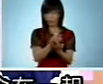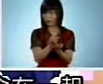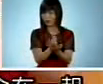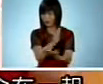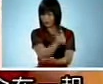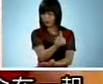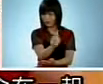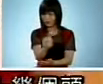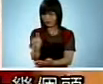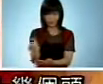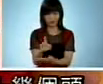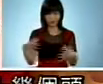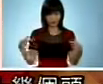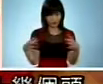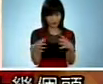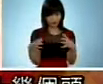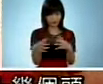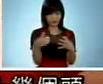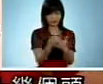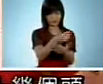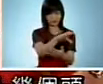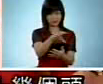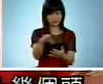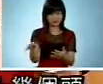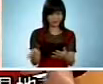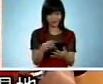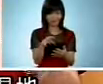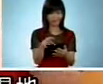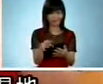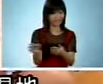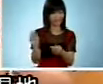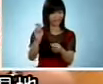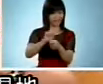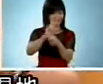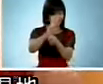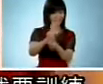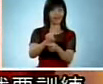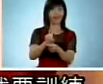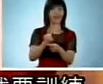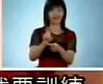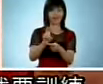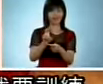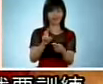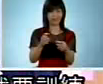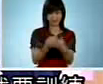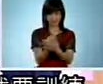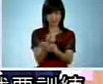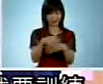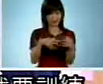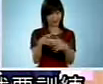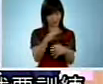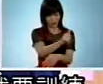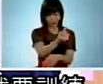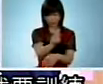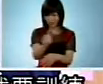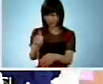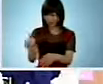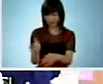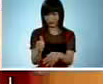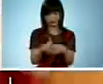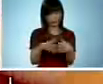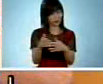光把头集合在一起。的每一个地方有10几个头，乘以22个场地，我说光训练头哈、啊、就要训